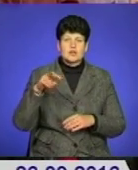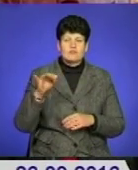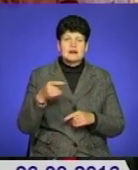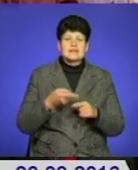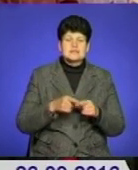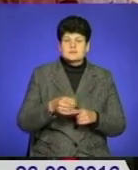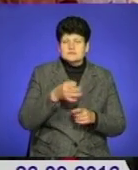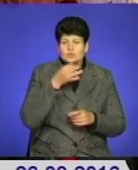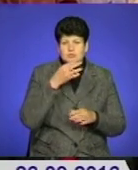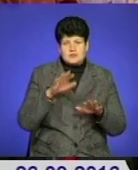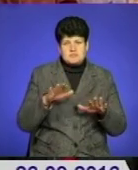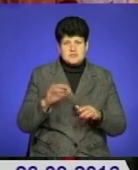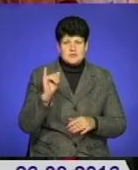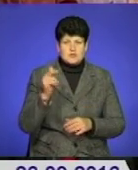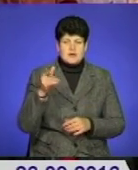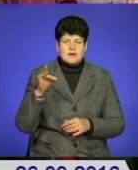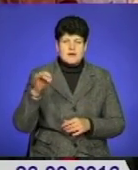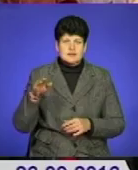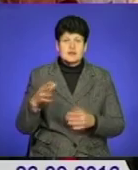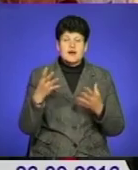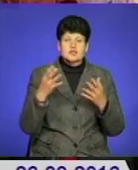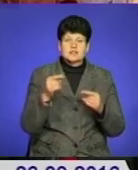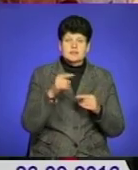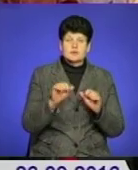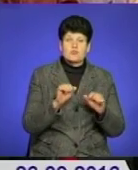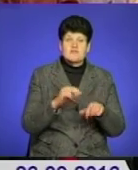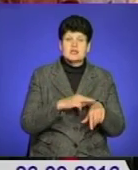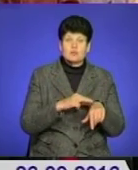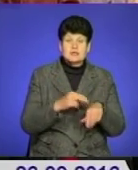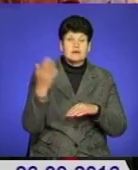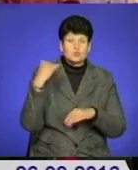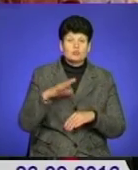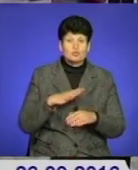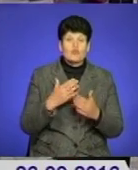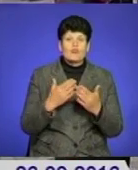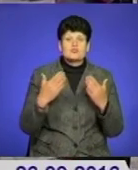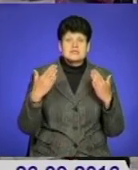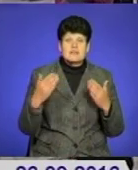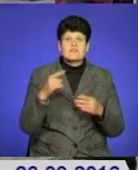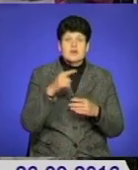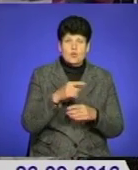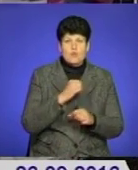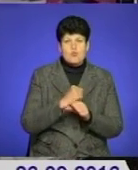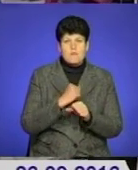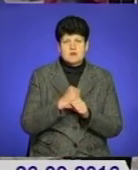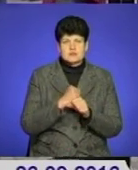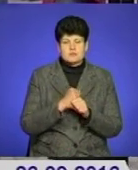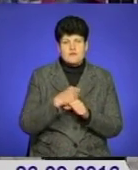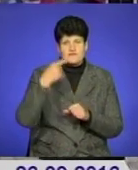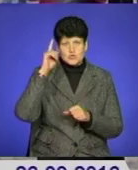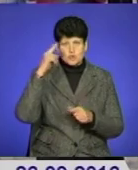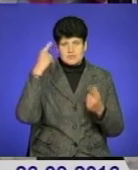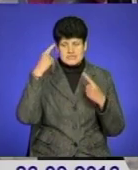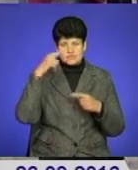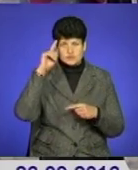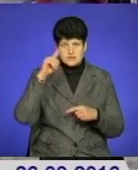місце Ігоря Герети. А ще там, де нині управління поліції, колись був музей, в якому працював відомий мистецтвознавець. І